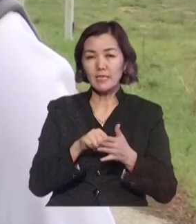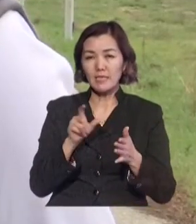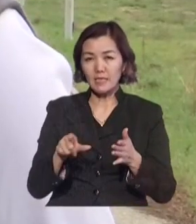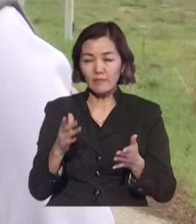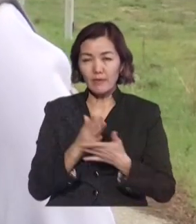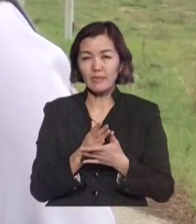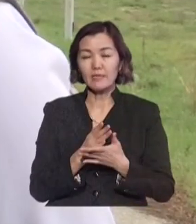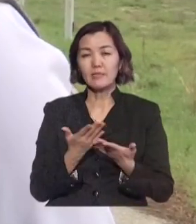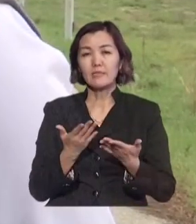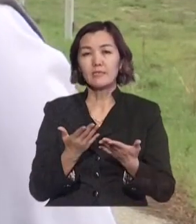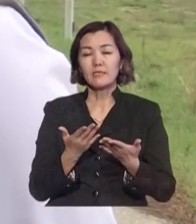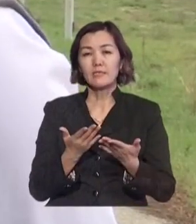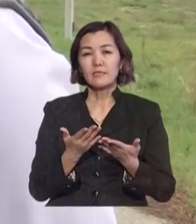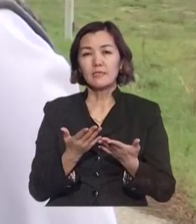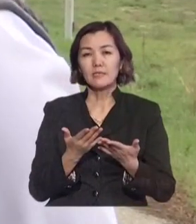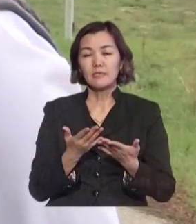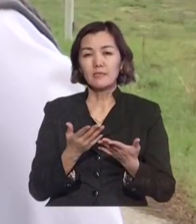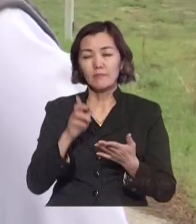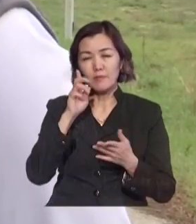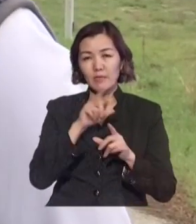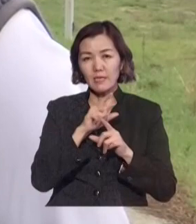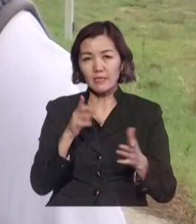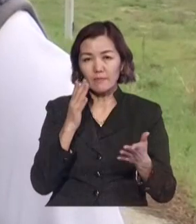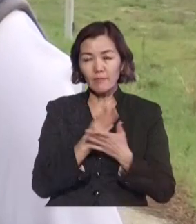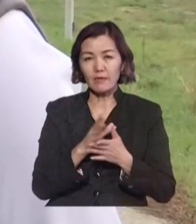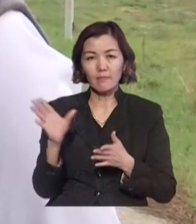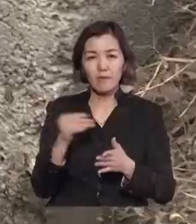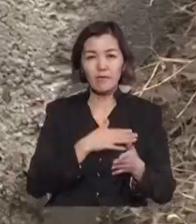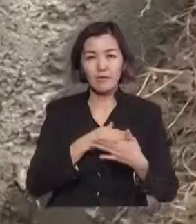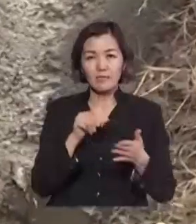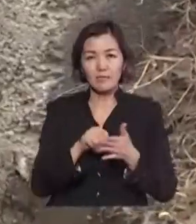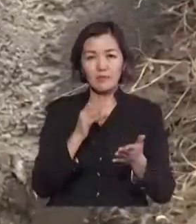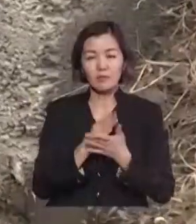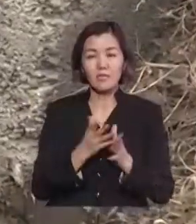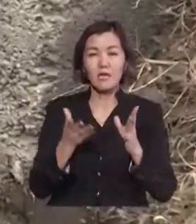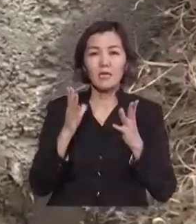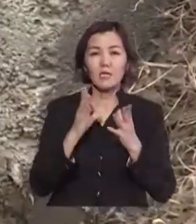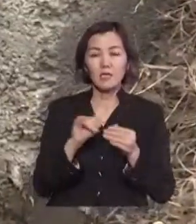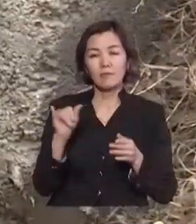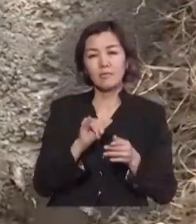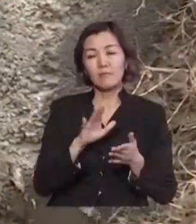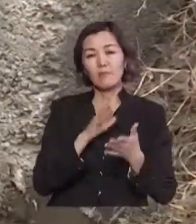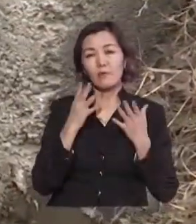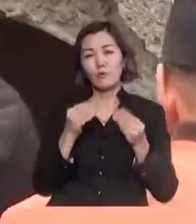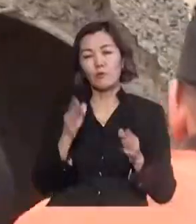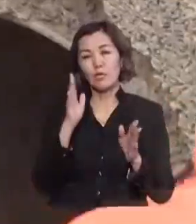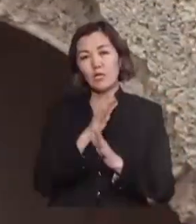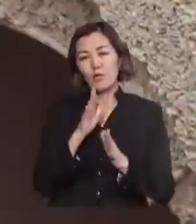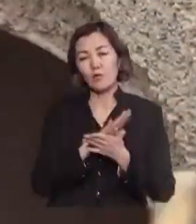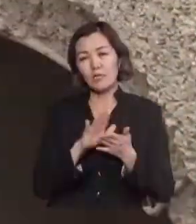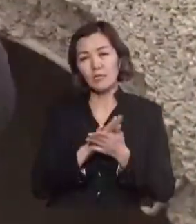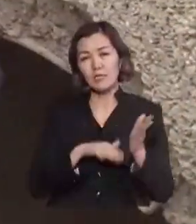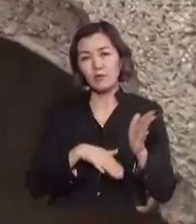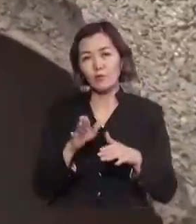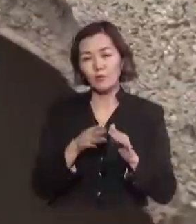сонымен қатар мемлекеттік мекемелер барлығы атсалысып жатыр. Жаппай сенбілік өңіріміздегі экологиялық жағдайды